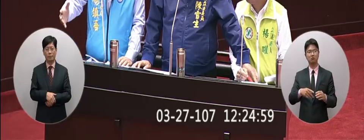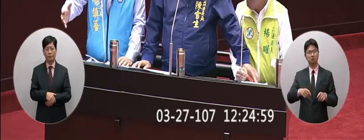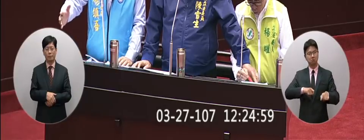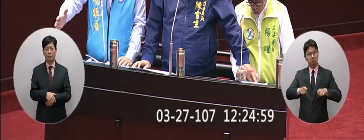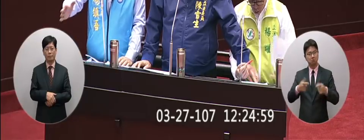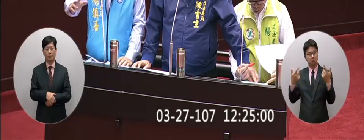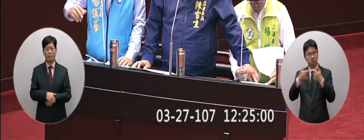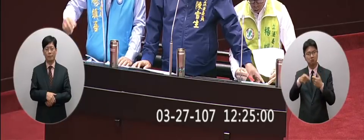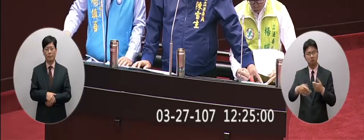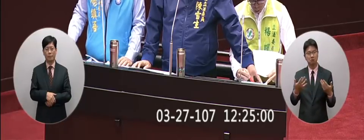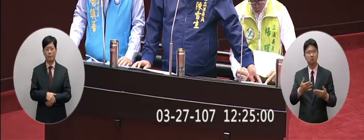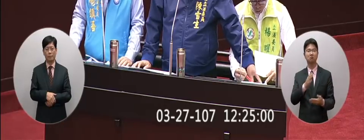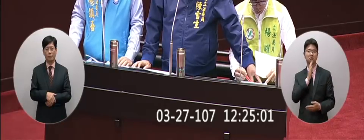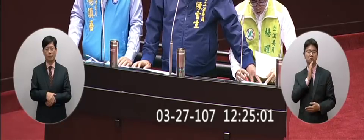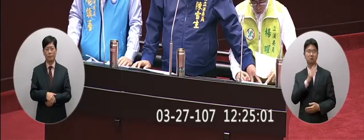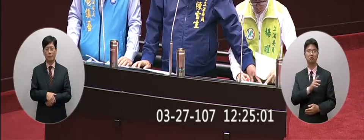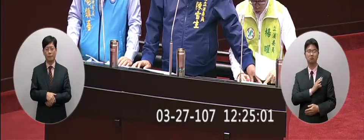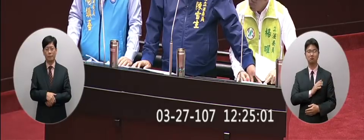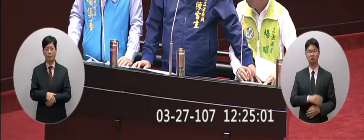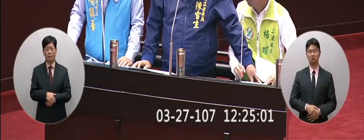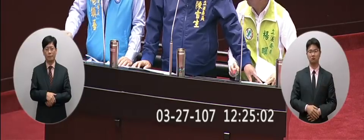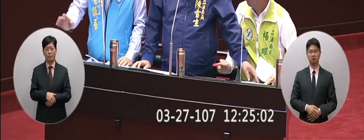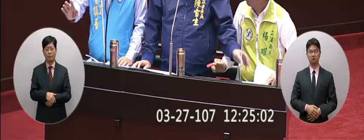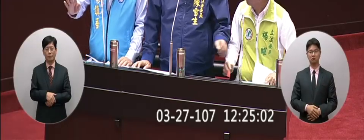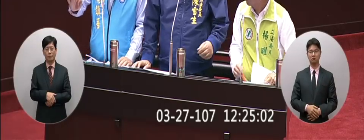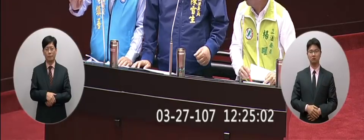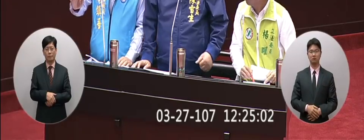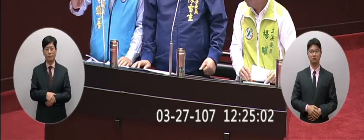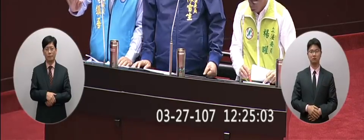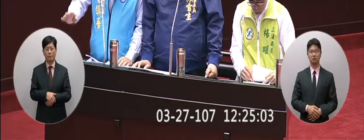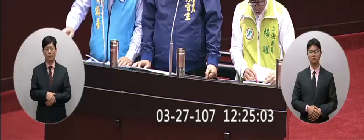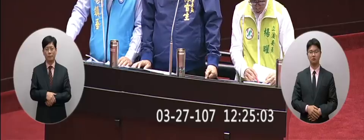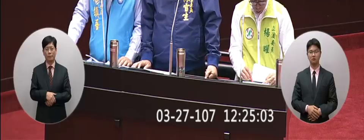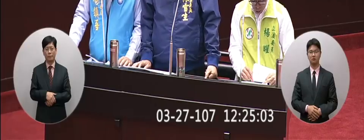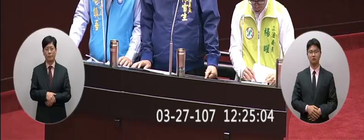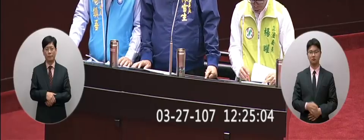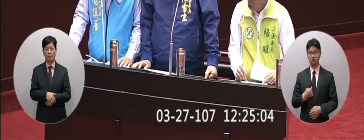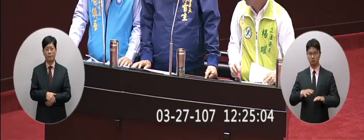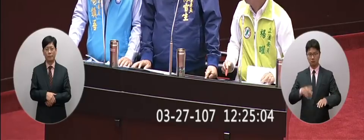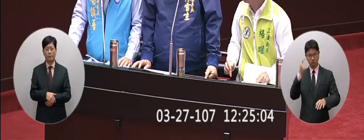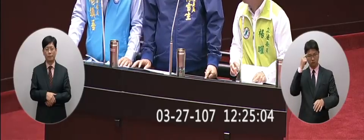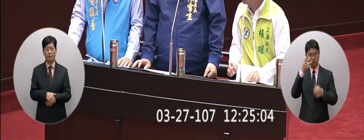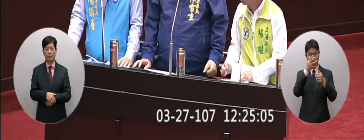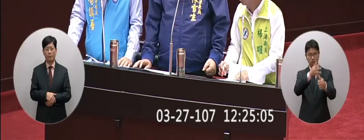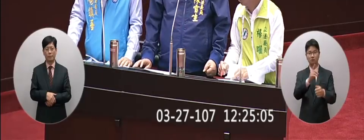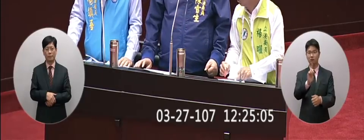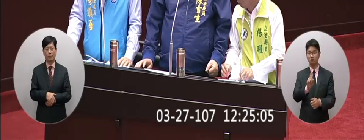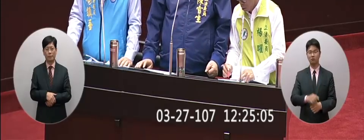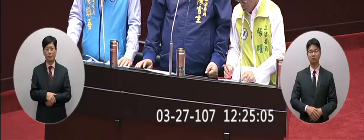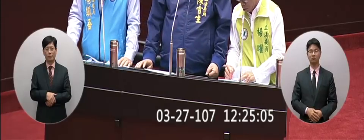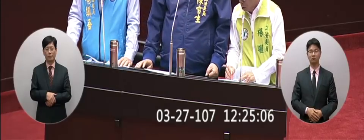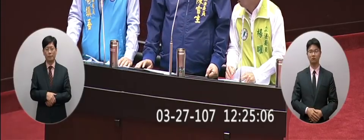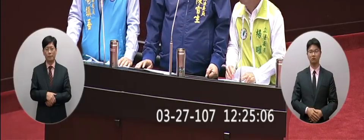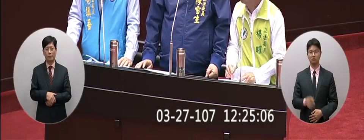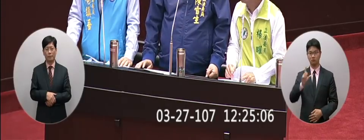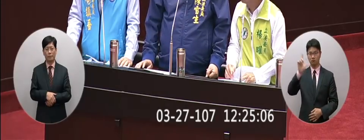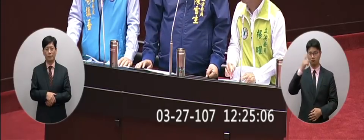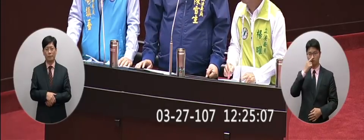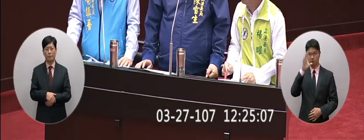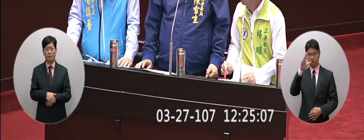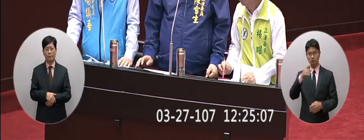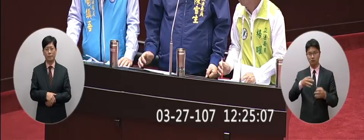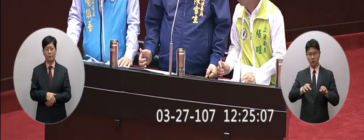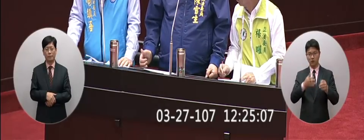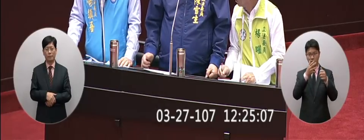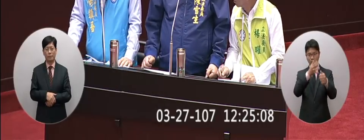能置外于整个世界环境之外， 没有错、 哦、那本席接下来想要就教院长的，在上一次我也简单的有